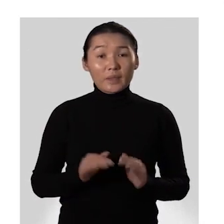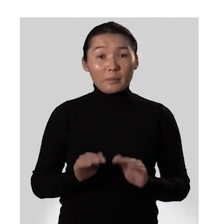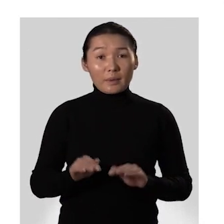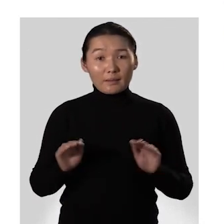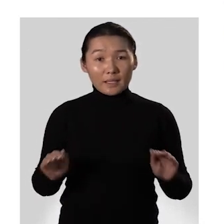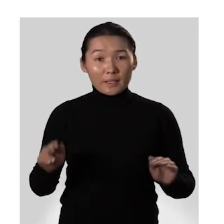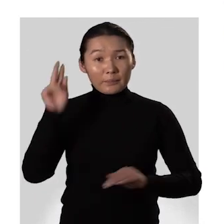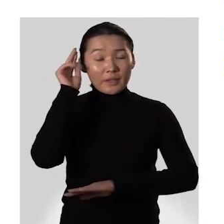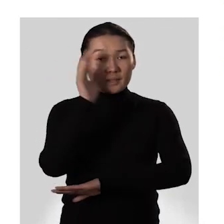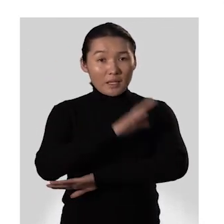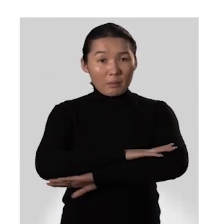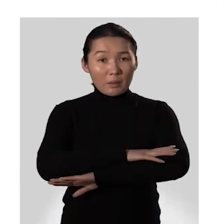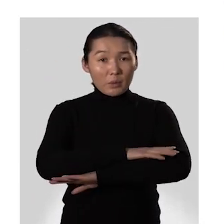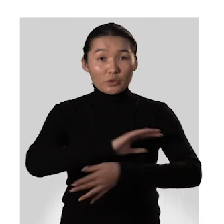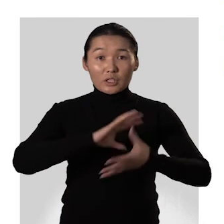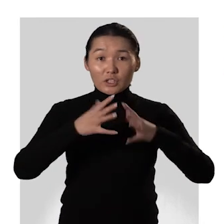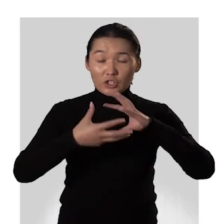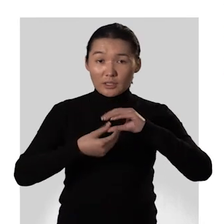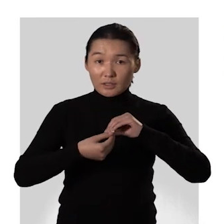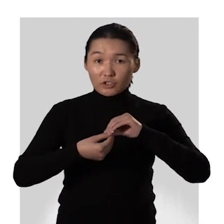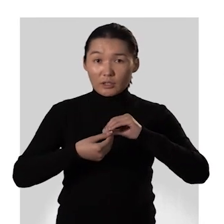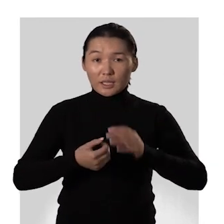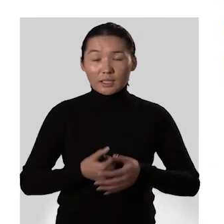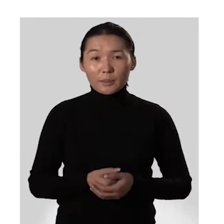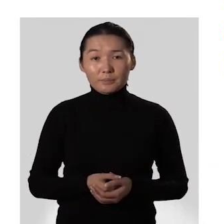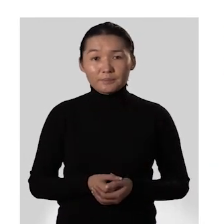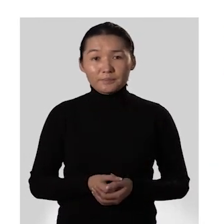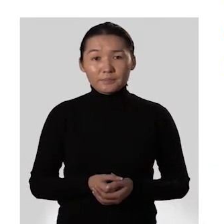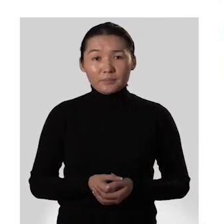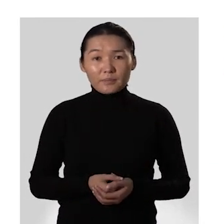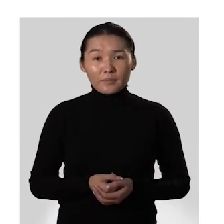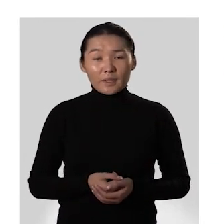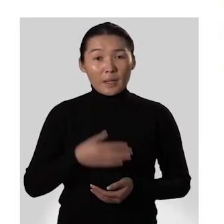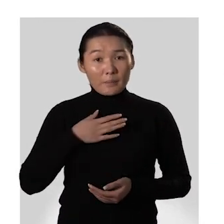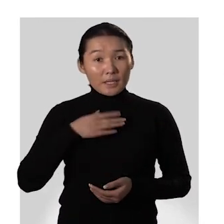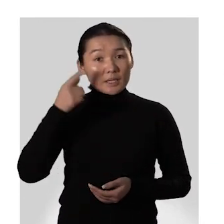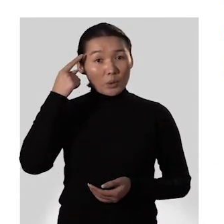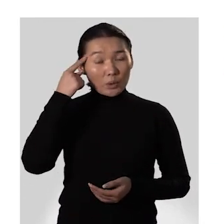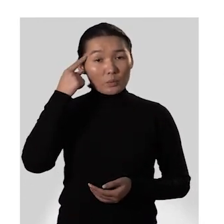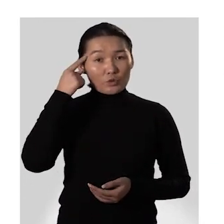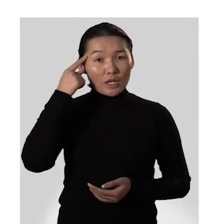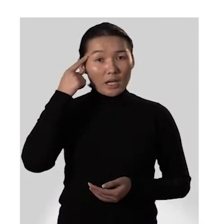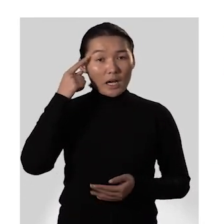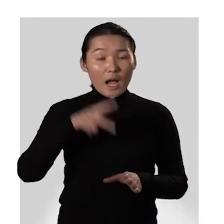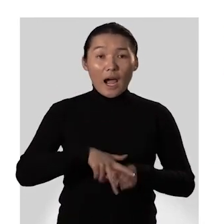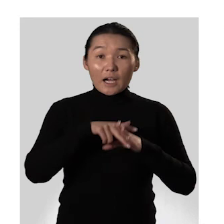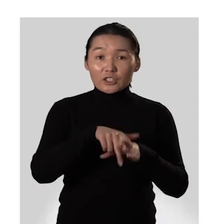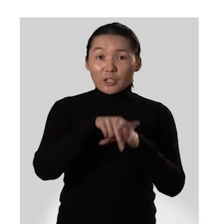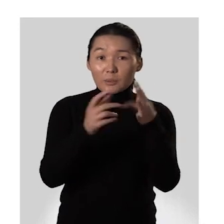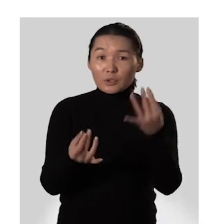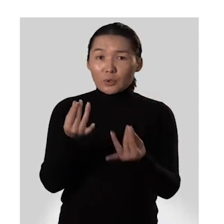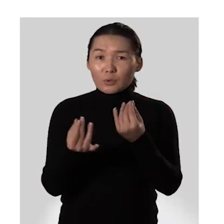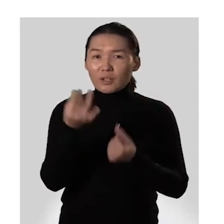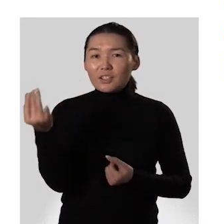Балдар, сабак боюнча жыйынтык чыгаргыла. Менин оюмча, ат чабыш оюну